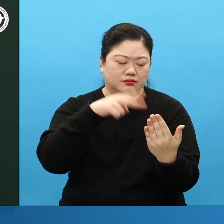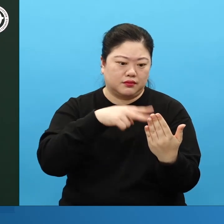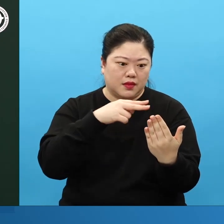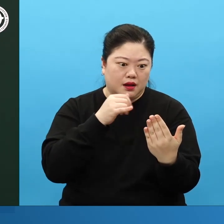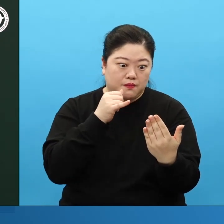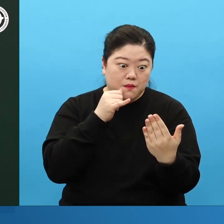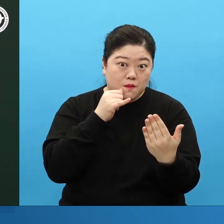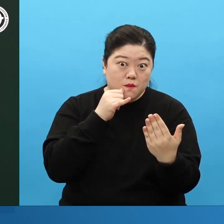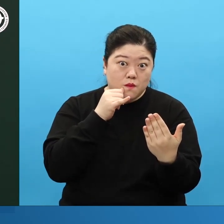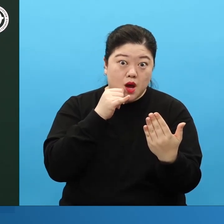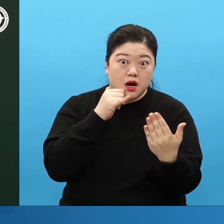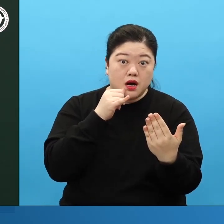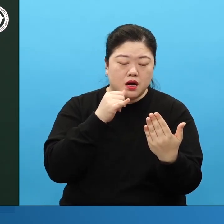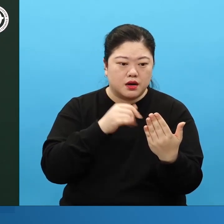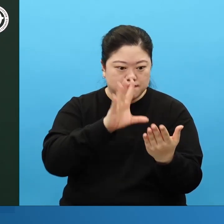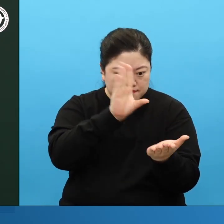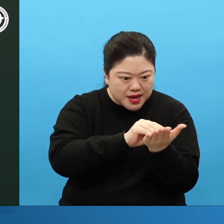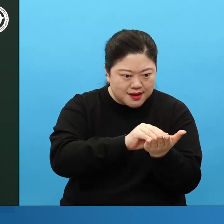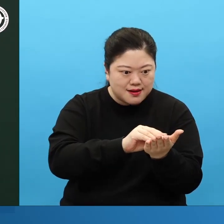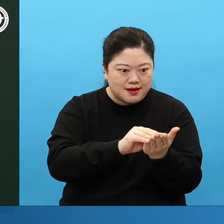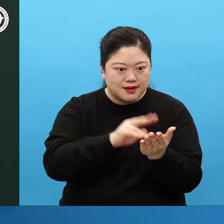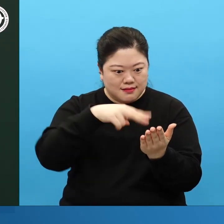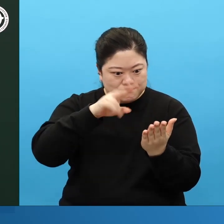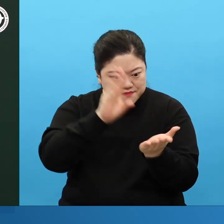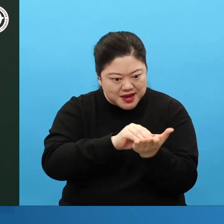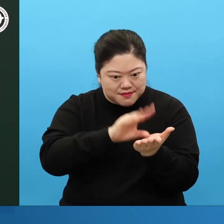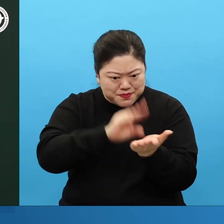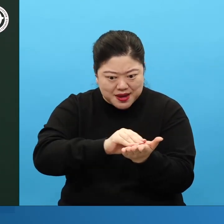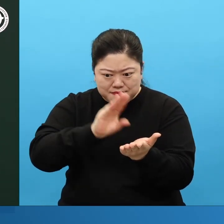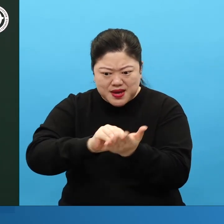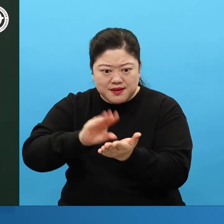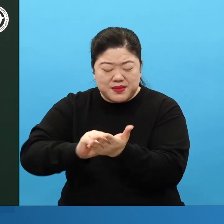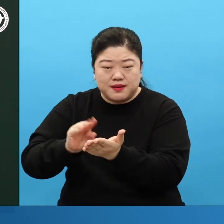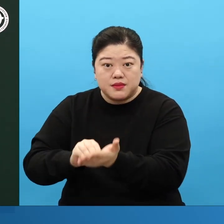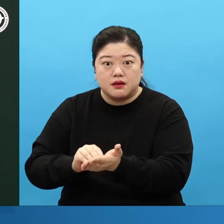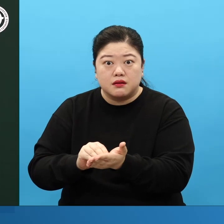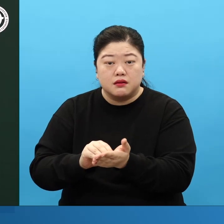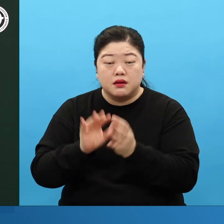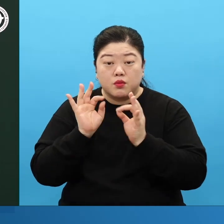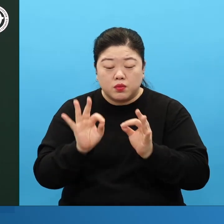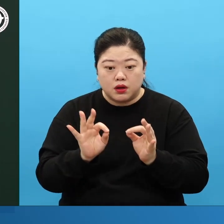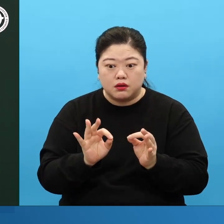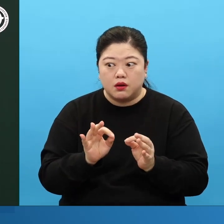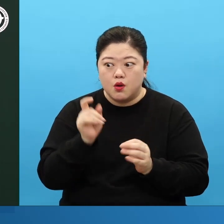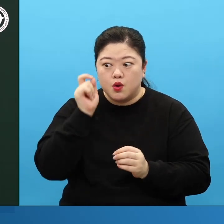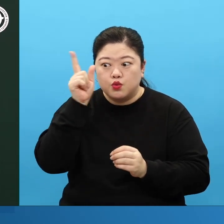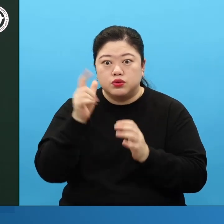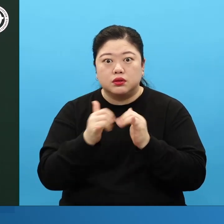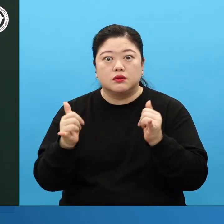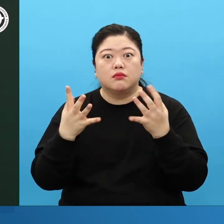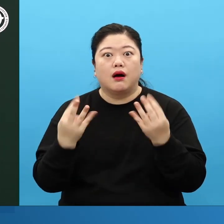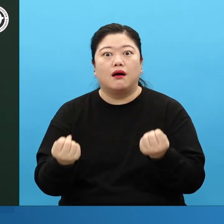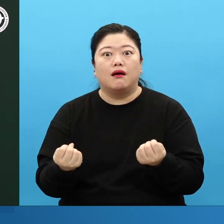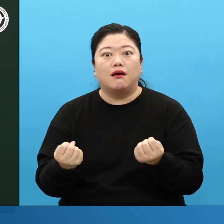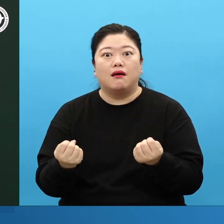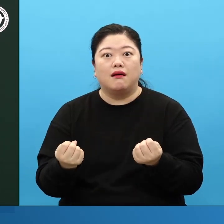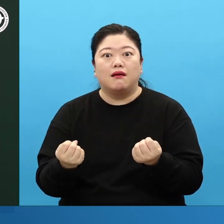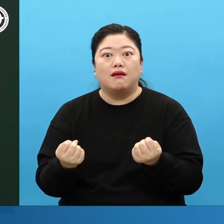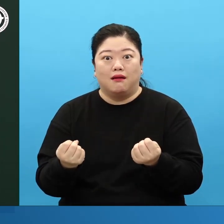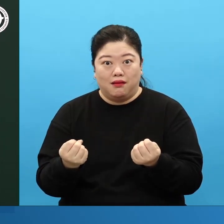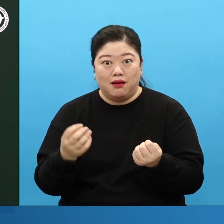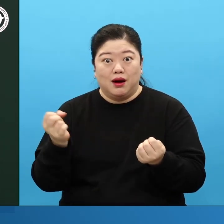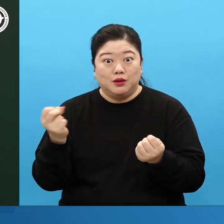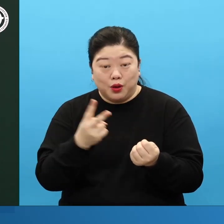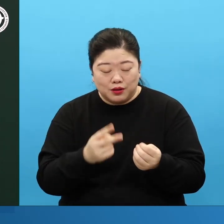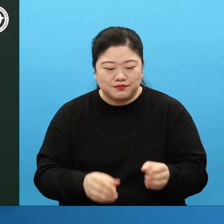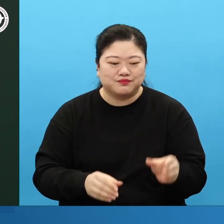Pero en el momento que veo ese libro dije, de verdad hay tantas personas muy importantes. 그리고 이 책을 편 보면서 내가 아는 사람도 있잖아요. Incluso hay personas que yo